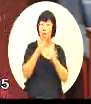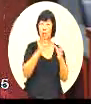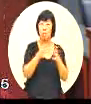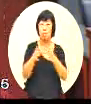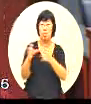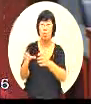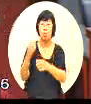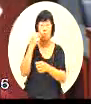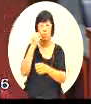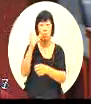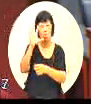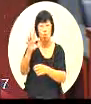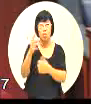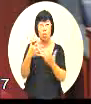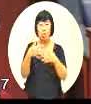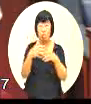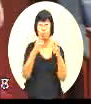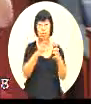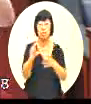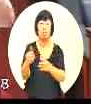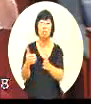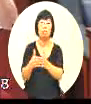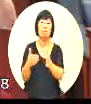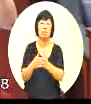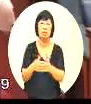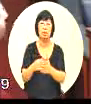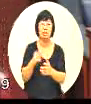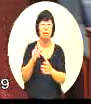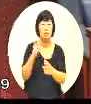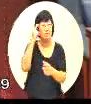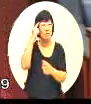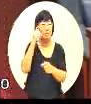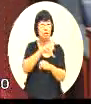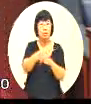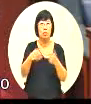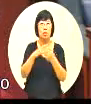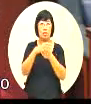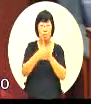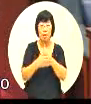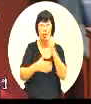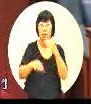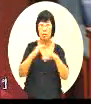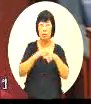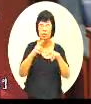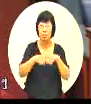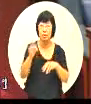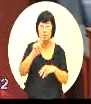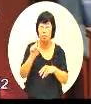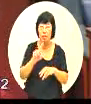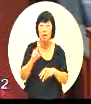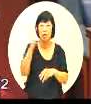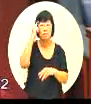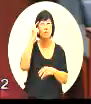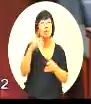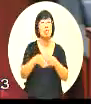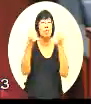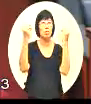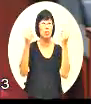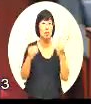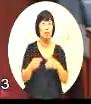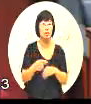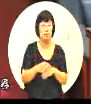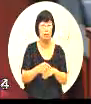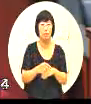生产设备得啊，你来叫先生环保不用考虑成本，这是不对的。事实上我们还是很多边际成